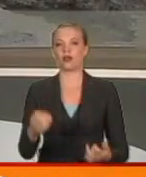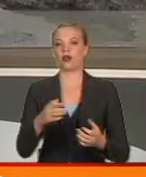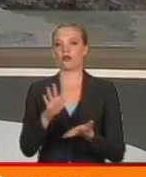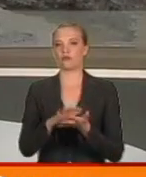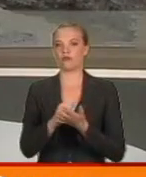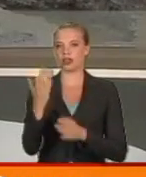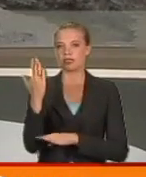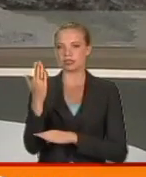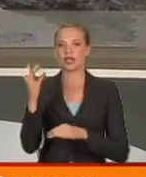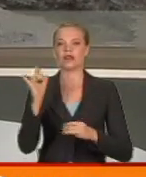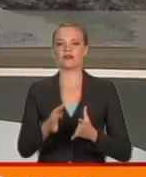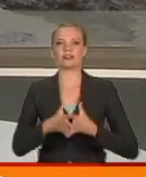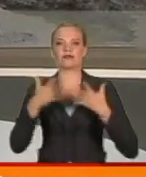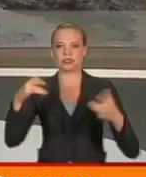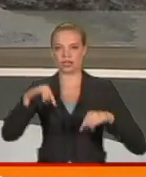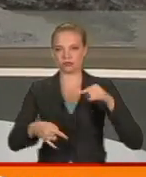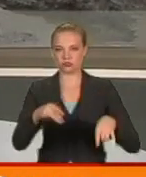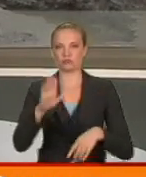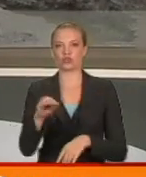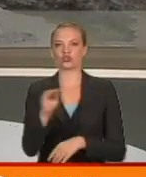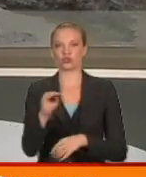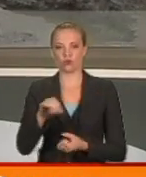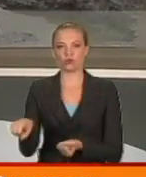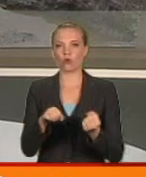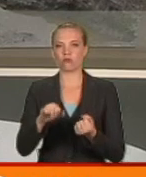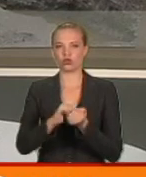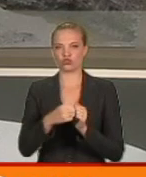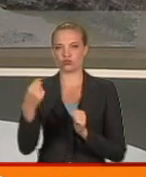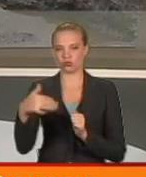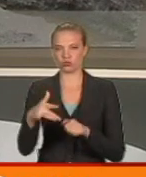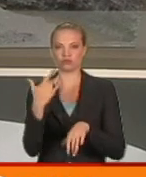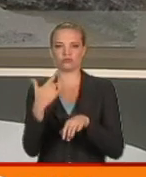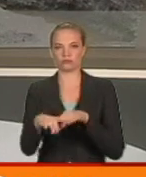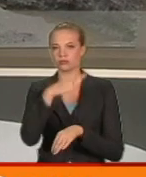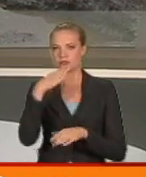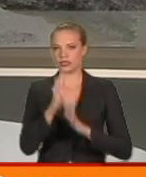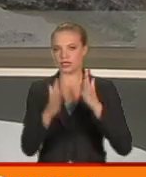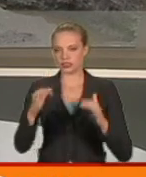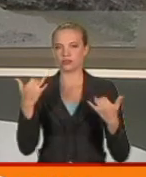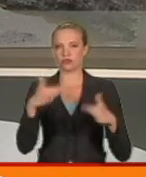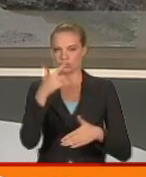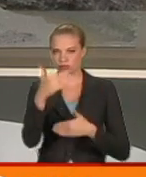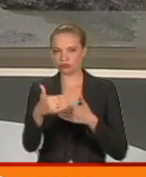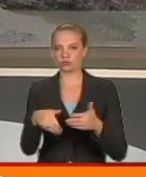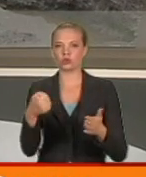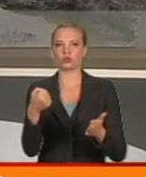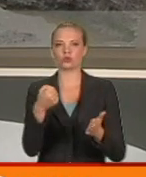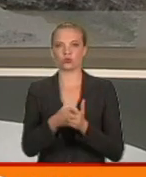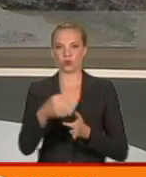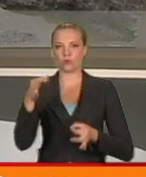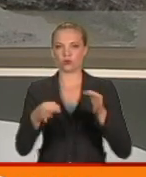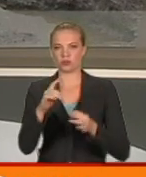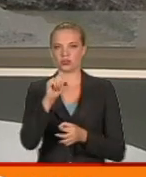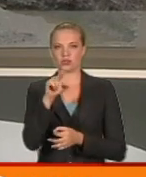Повалені дерева та велетенські вирви на Житомирщині, Копачі, Бурштину знищили гектари лісів і вже підкрадаються до Поліського